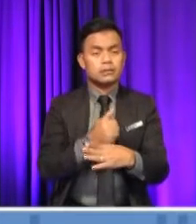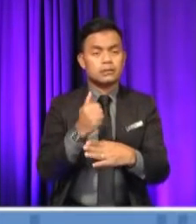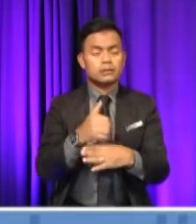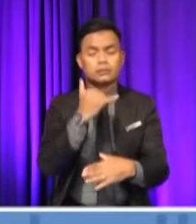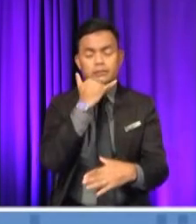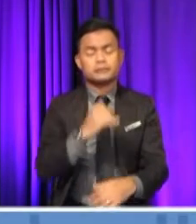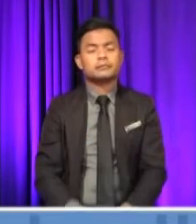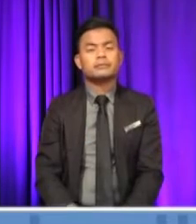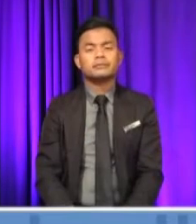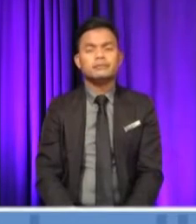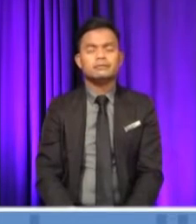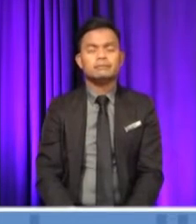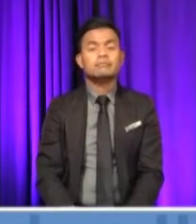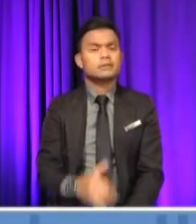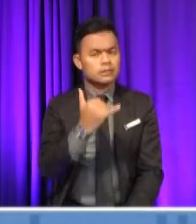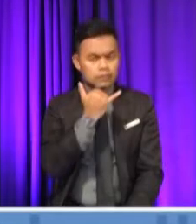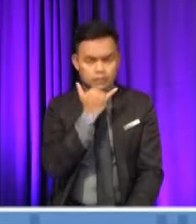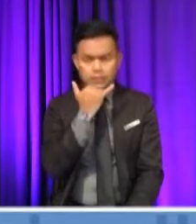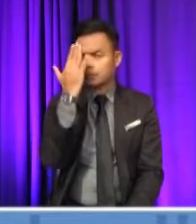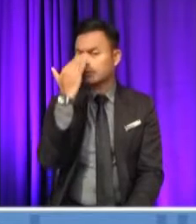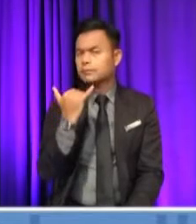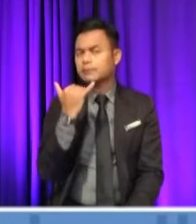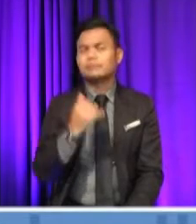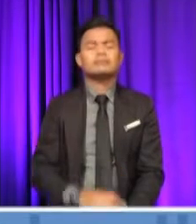Salah. Salah. Kenapa salah tu Amsyar?